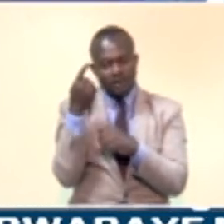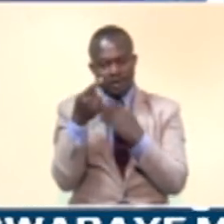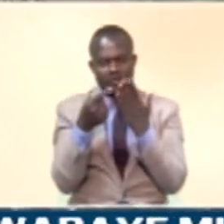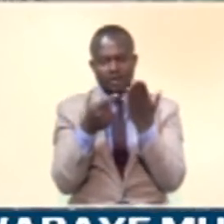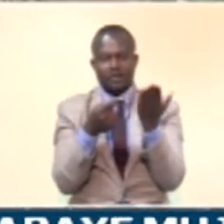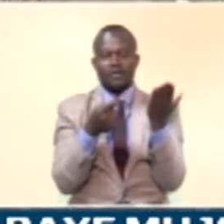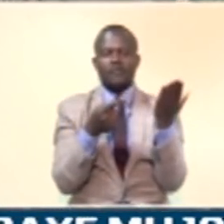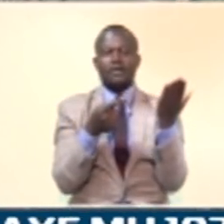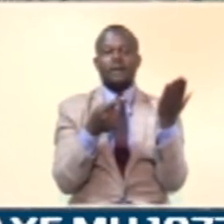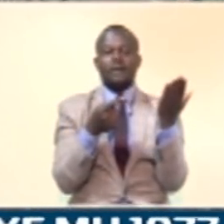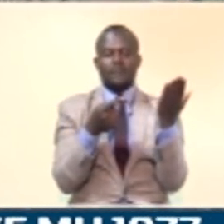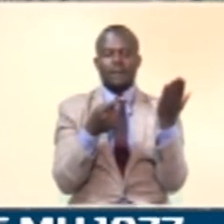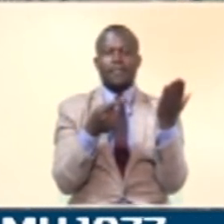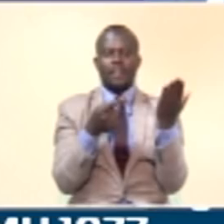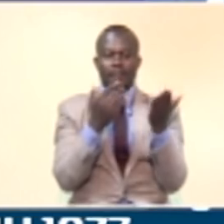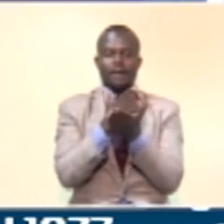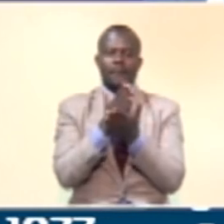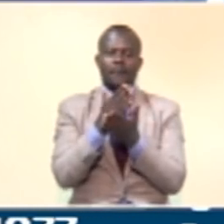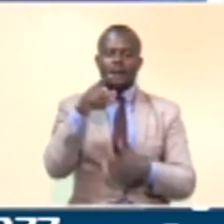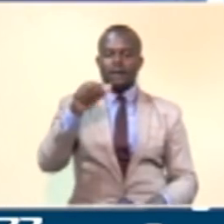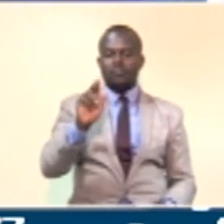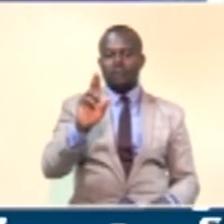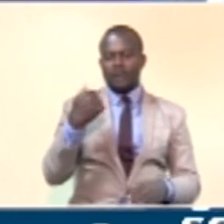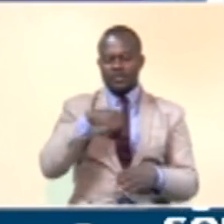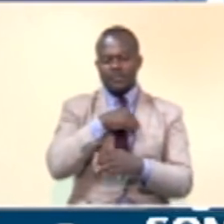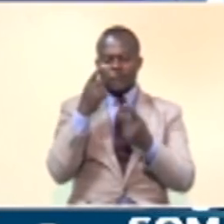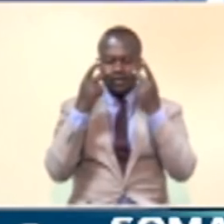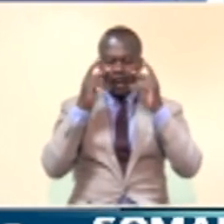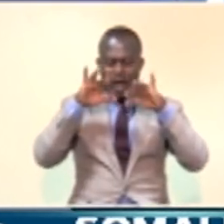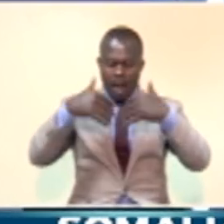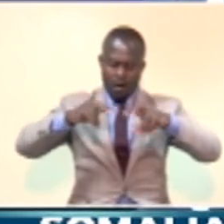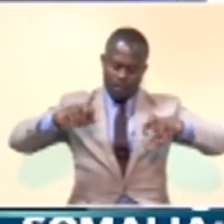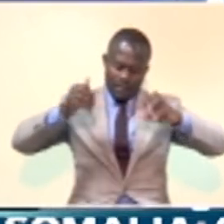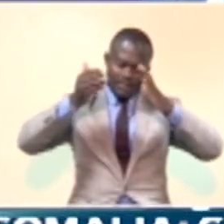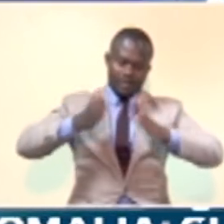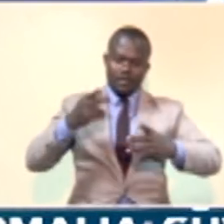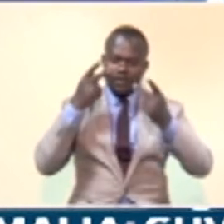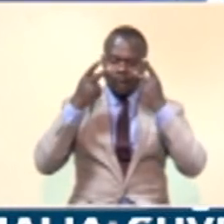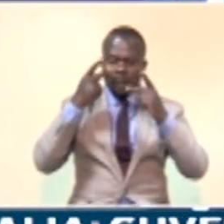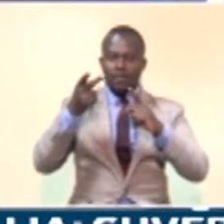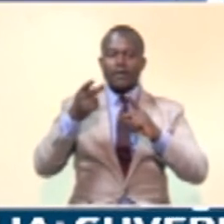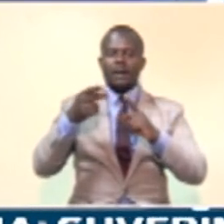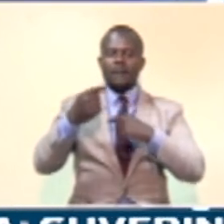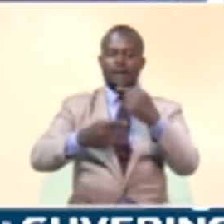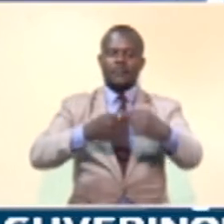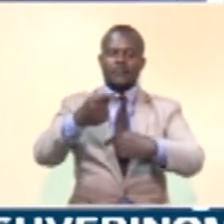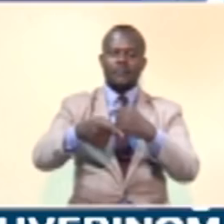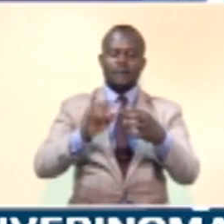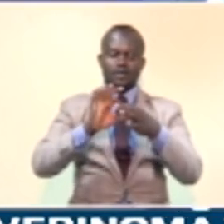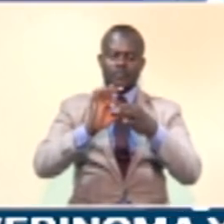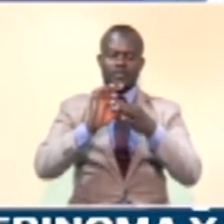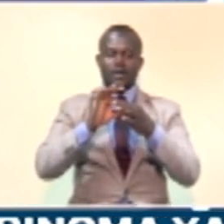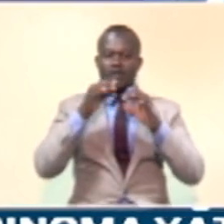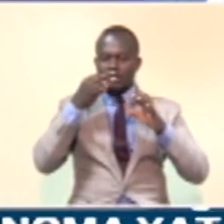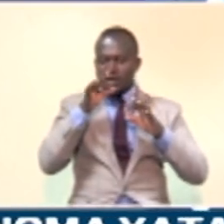ikintu gikomeye. Paul, reka noneho turebe uko abasesenguzi bo babona isubukurwa ry'uyu mubano w'u